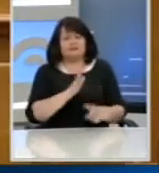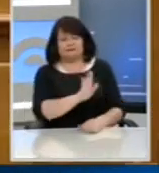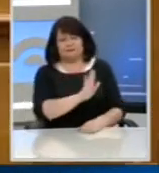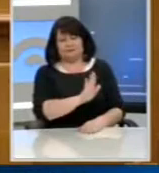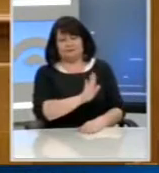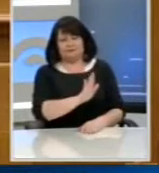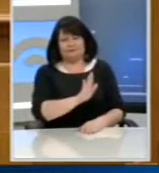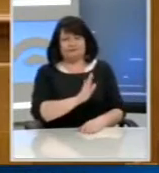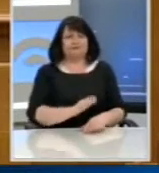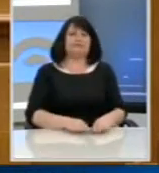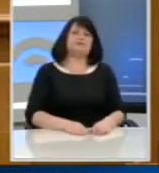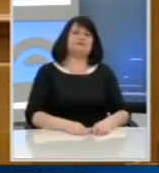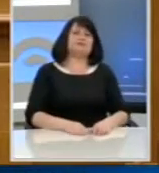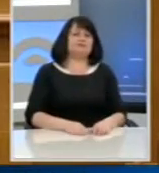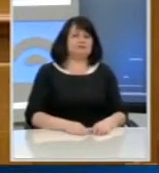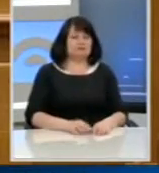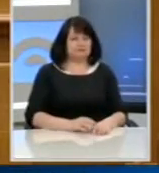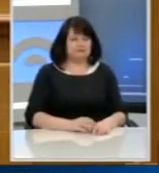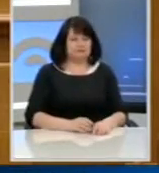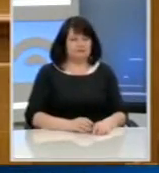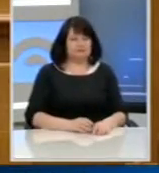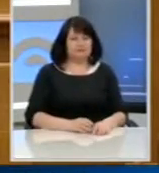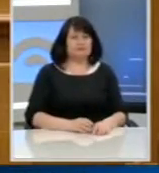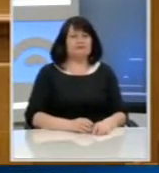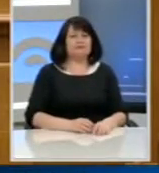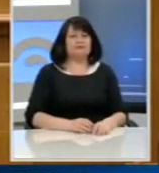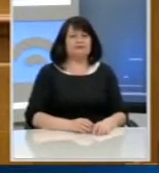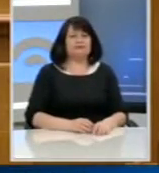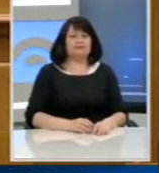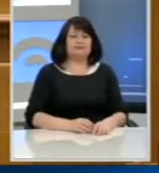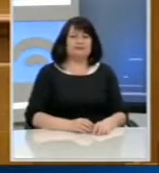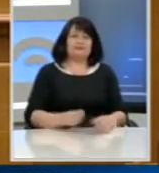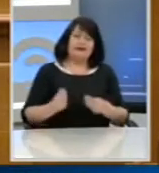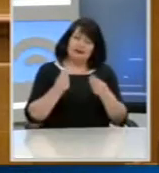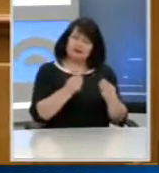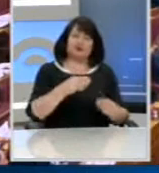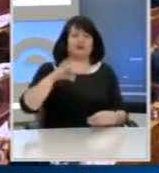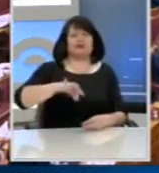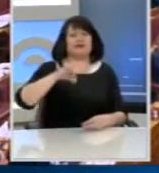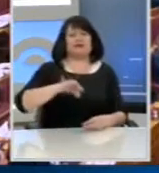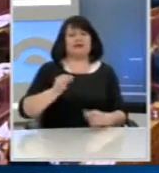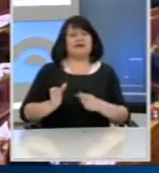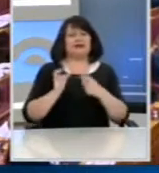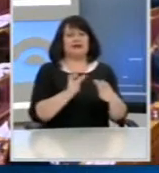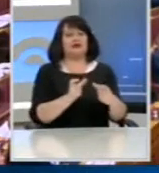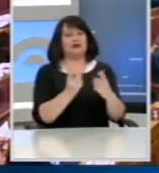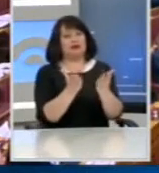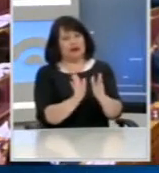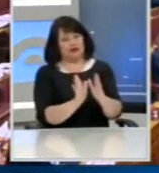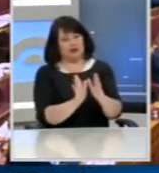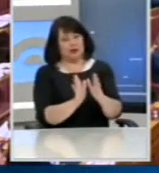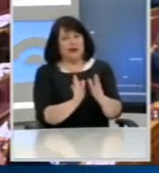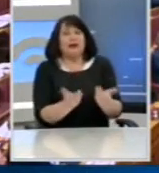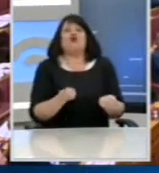Θα σας χορηγήσω τσάι από το παλιό που δίδαμε στους νέους συλλέκτους. Να το κρατήσετε. Α, καλά.